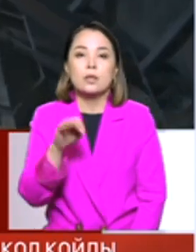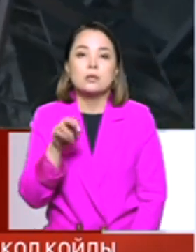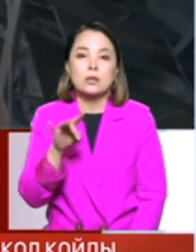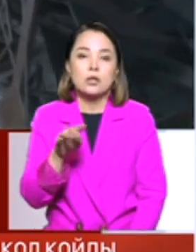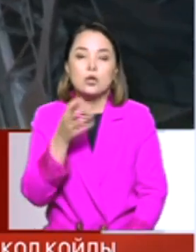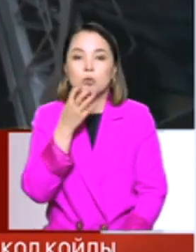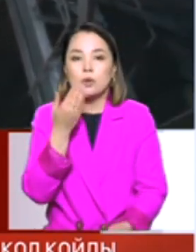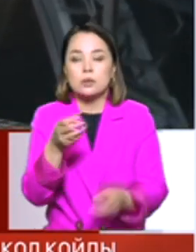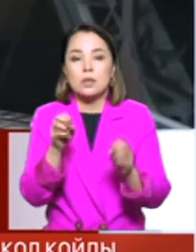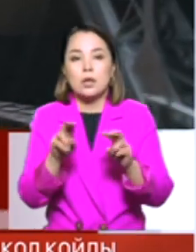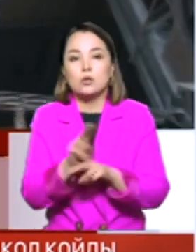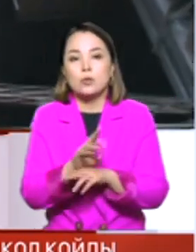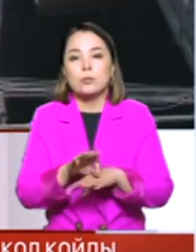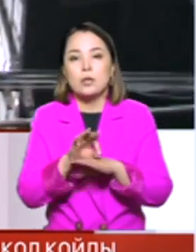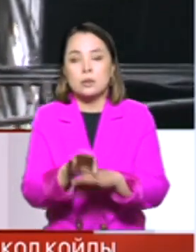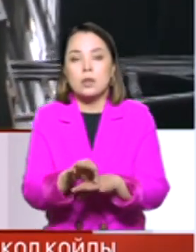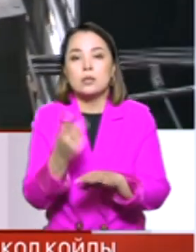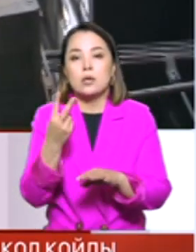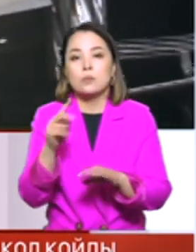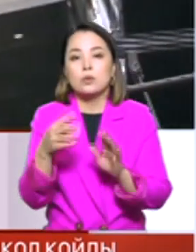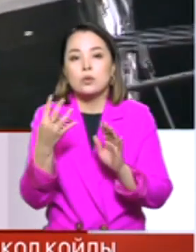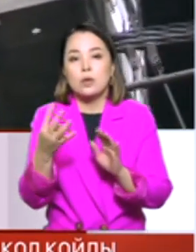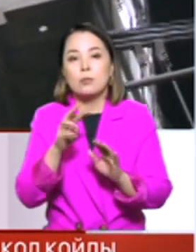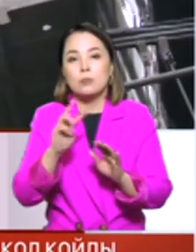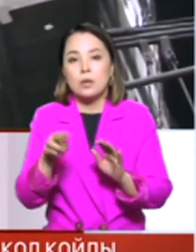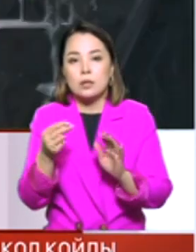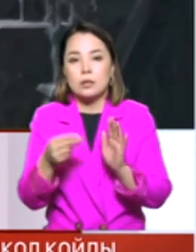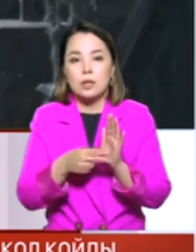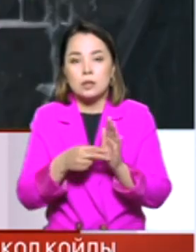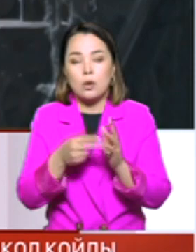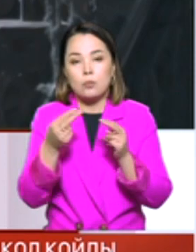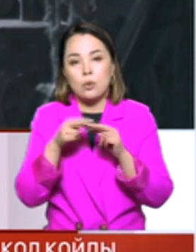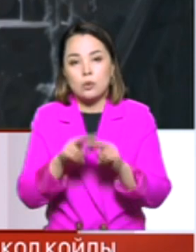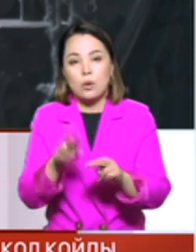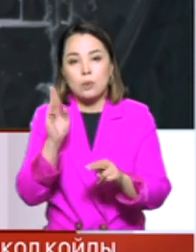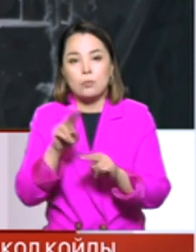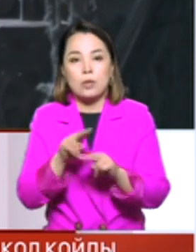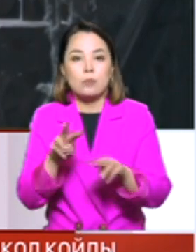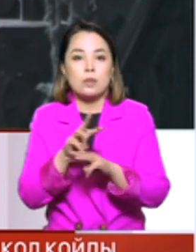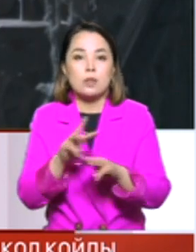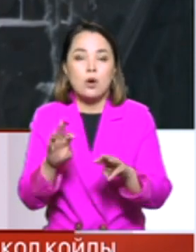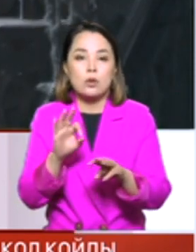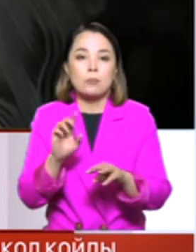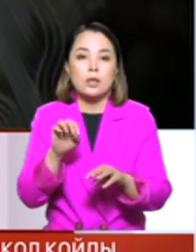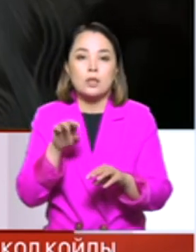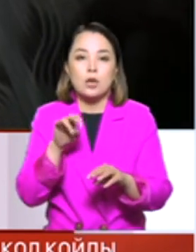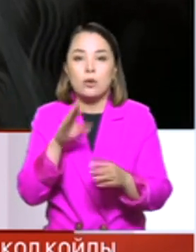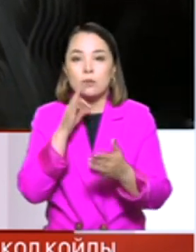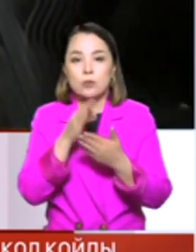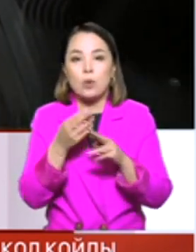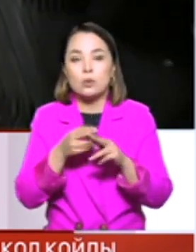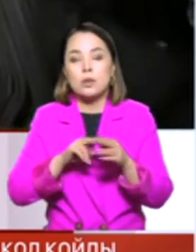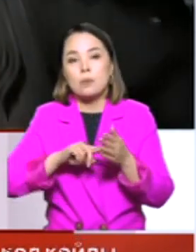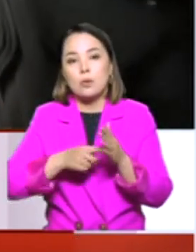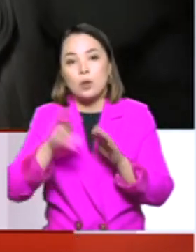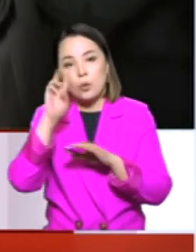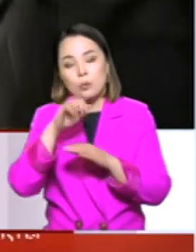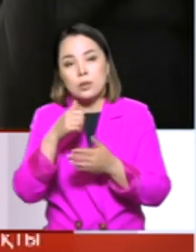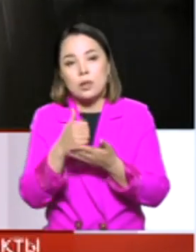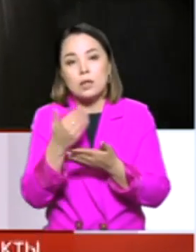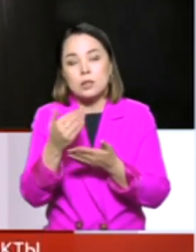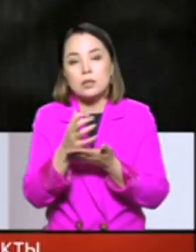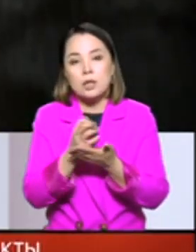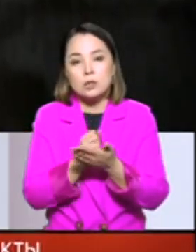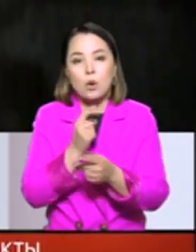Риддердің жылу желлерін жөндеуге 2,4 миллиард тенге бөлінеді. Премьер-министр Олжас Бектенов бұл мақсатқа үкімет